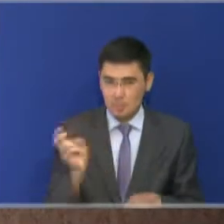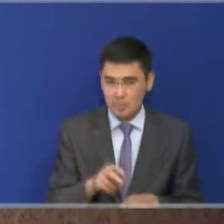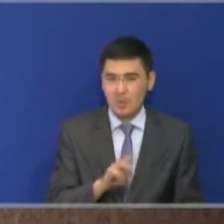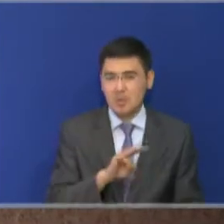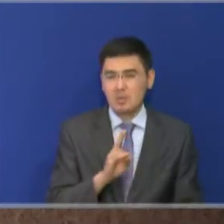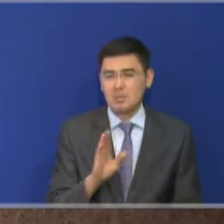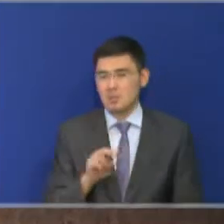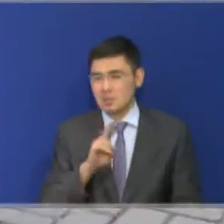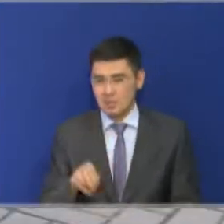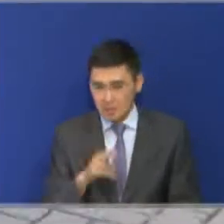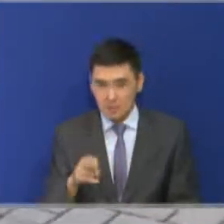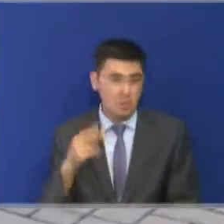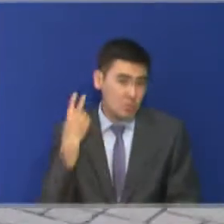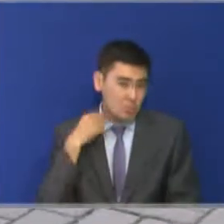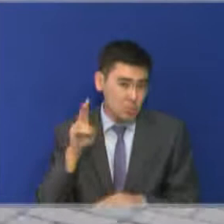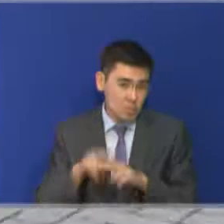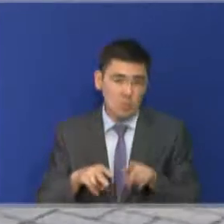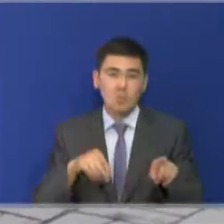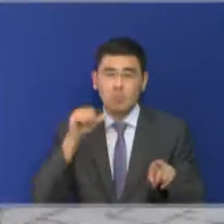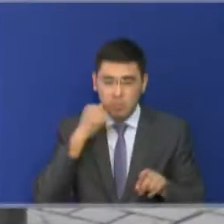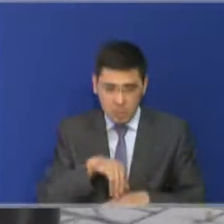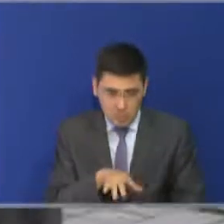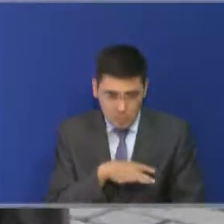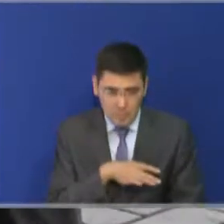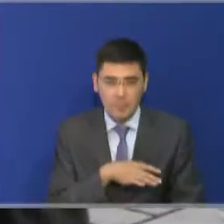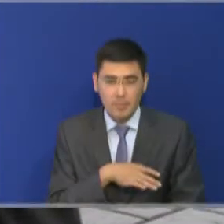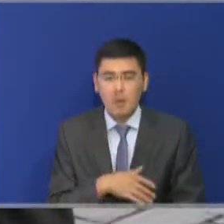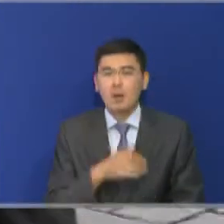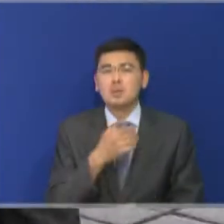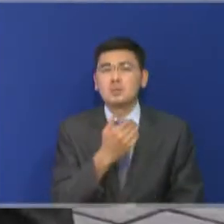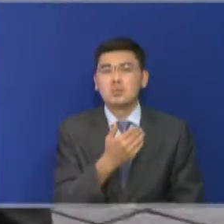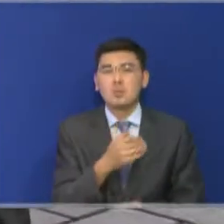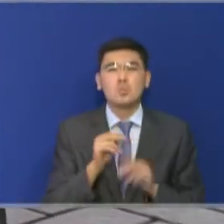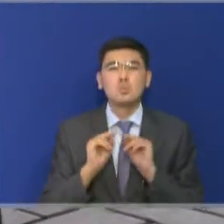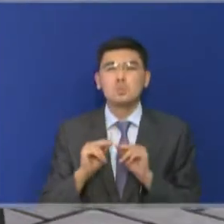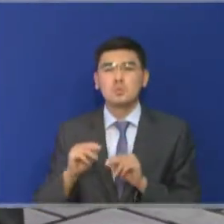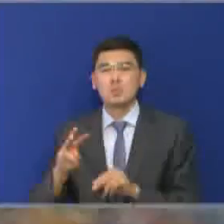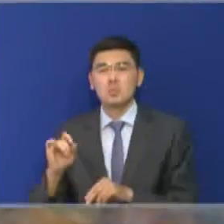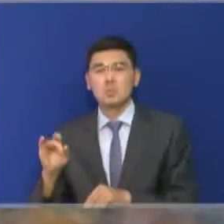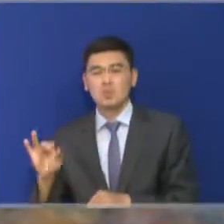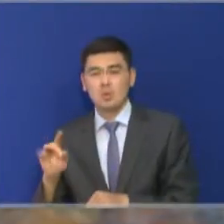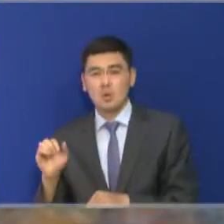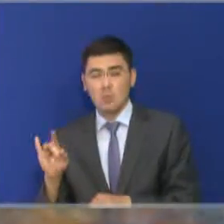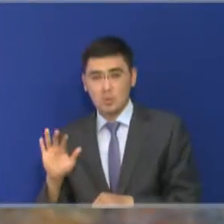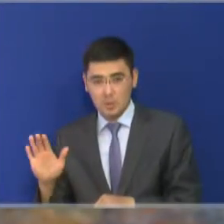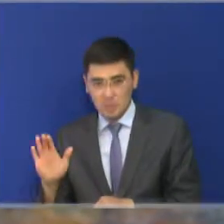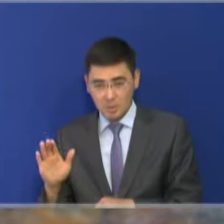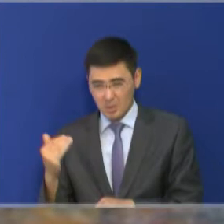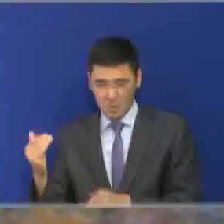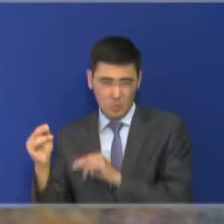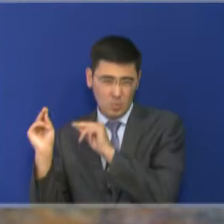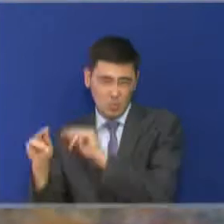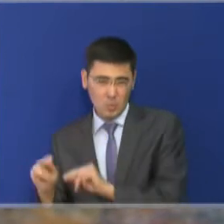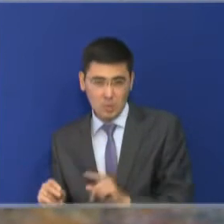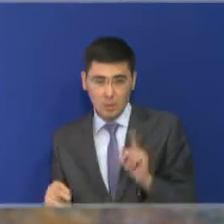талай қатыгездік пен қорлықты бастан өткерсе де, өзінің ұстазы Мұхтар Әуезовтің Абай мектебі жайлы идеясы мен ғылыми